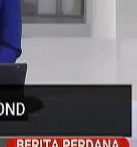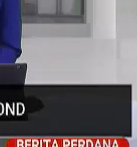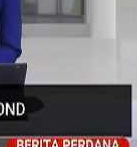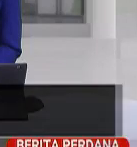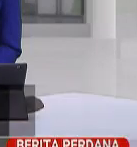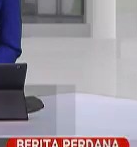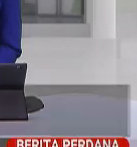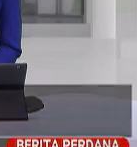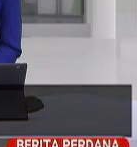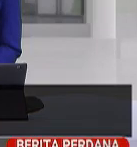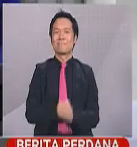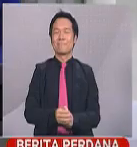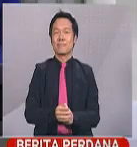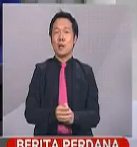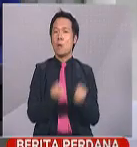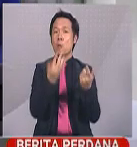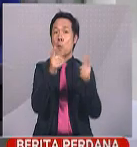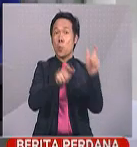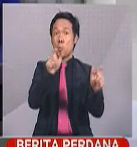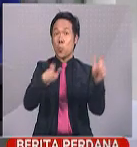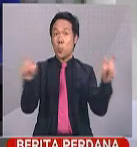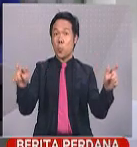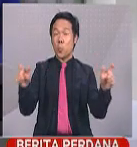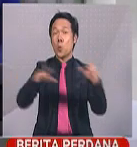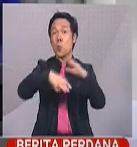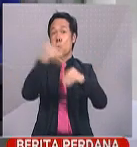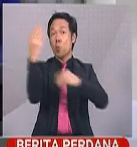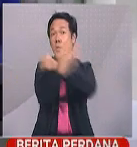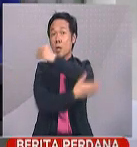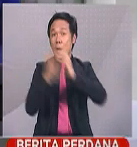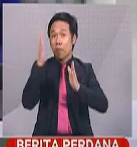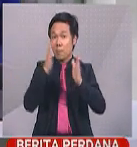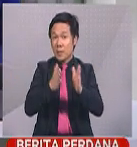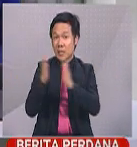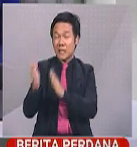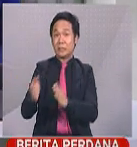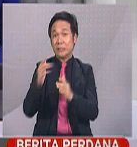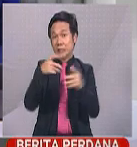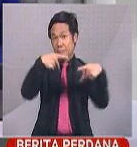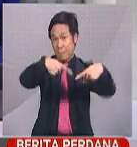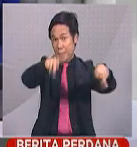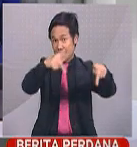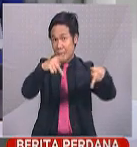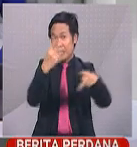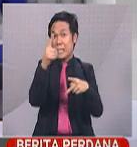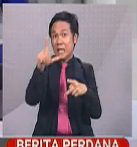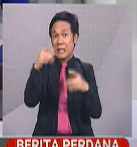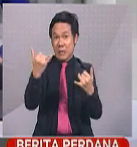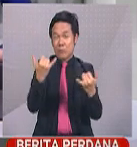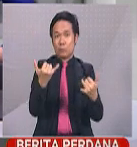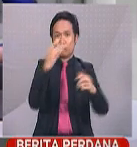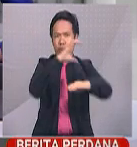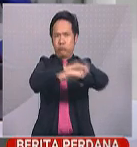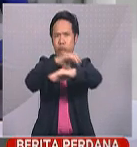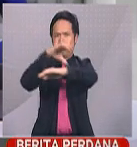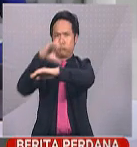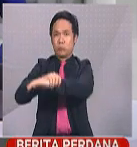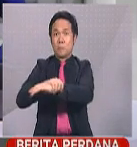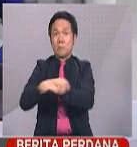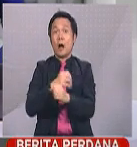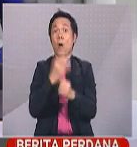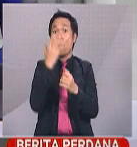Hai ratusan warga asing di sekitar Pasar Burung Kuala Lumpur ditahan dalam serbuan jabatan imigresen hari ini operasi